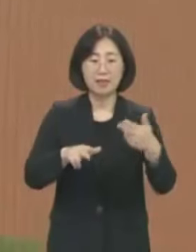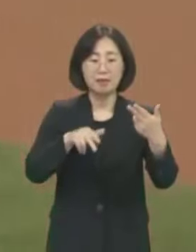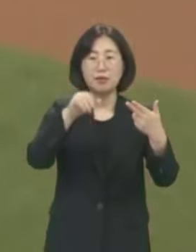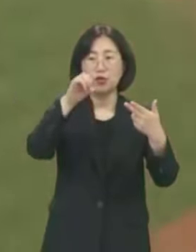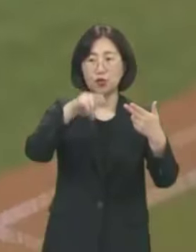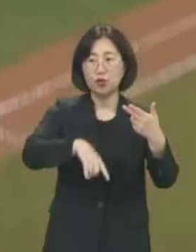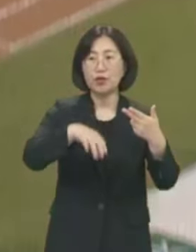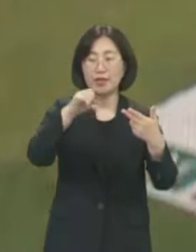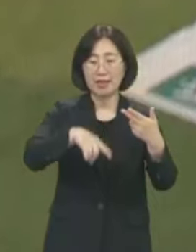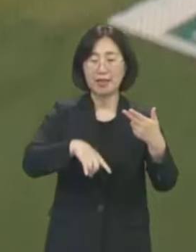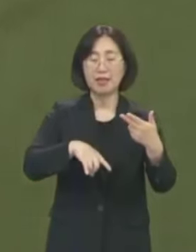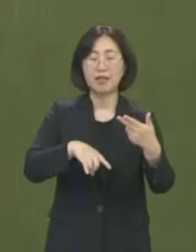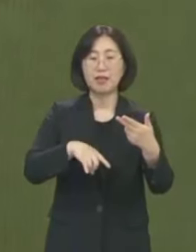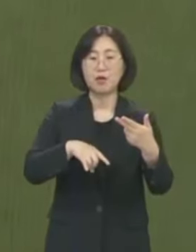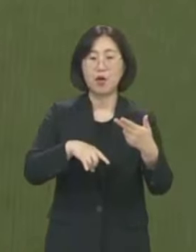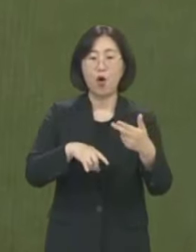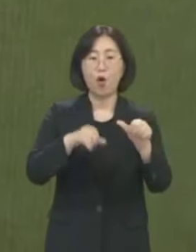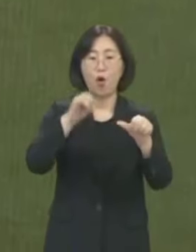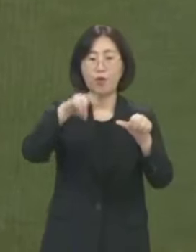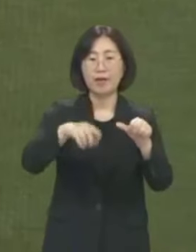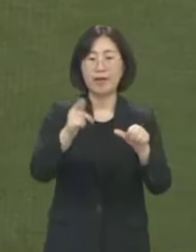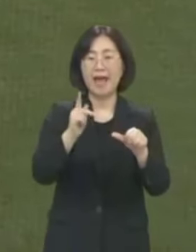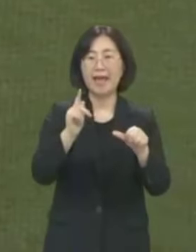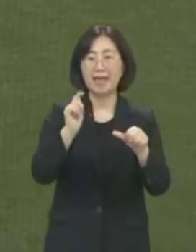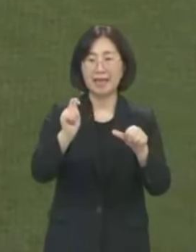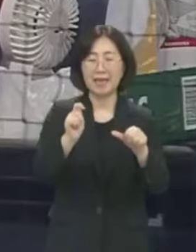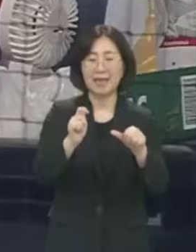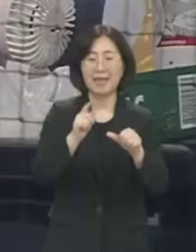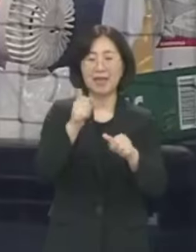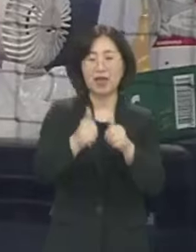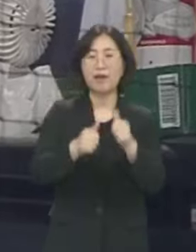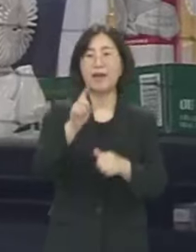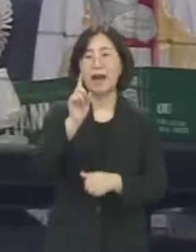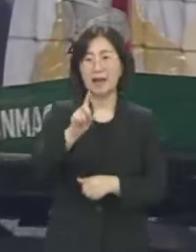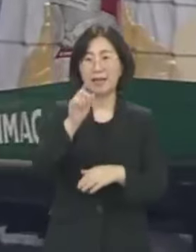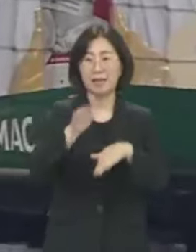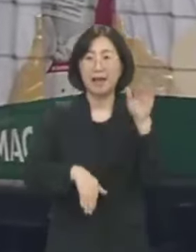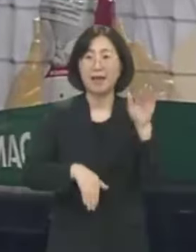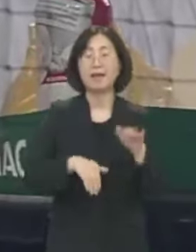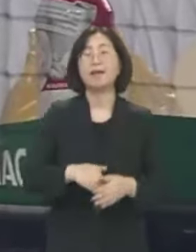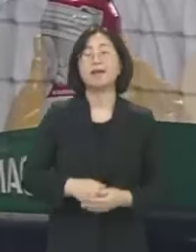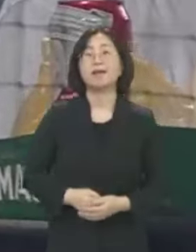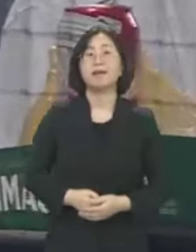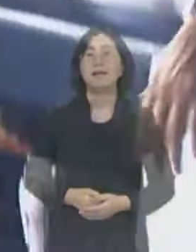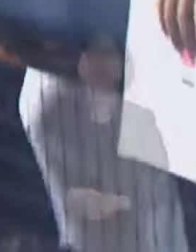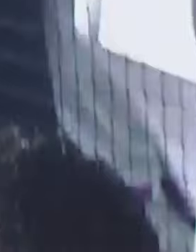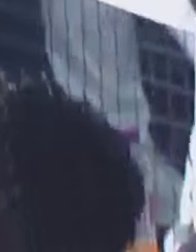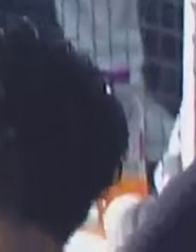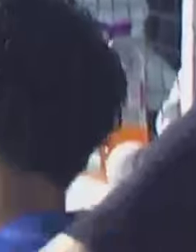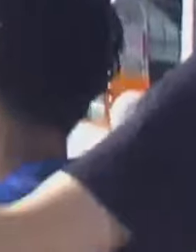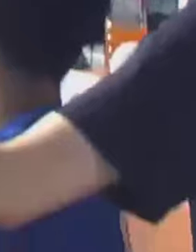SSG와 승차를 모두 없앴고 5위 KT를 단 한 경기 차로 턱밑까지 추격했습니다.